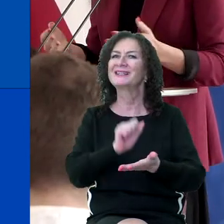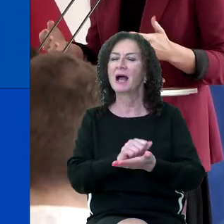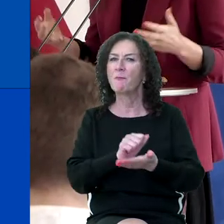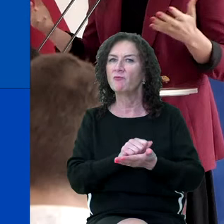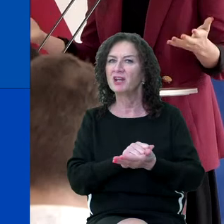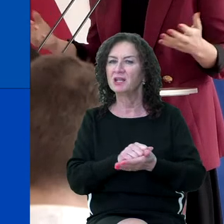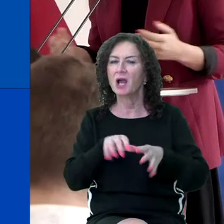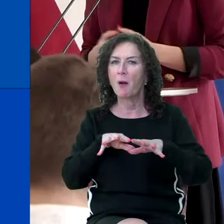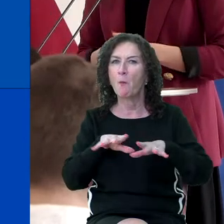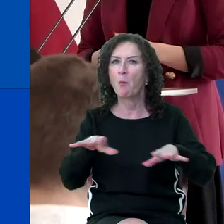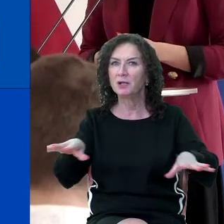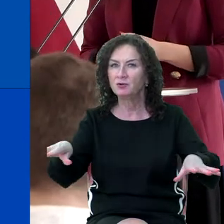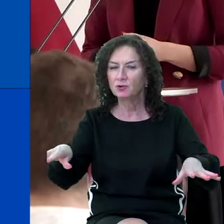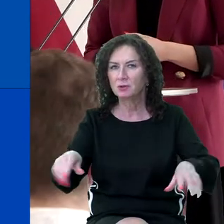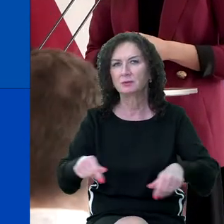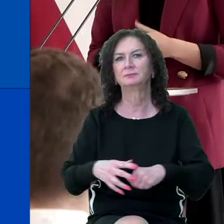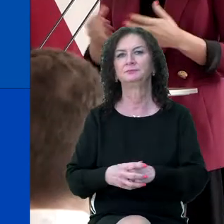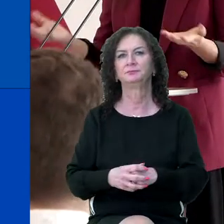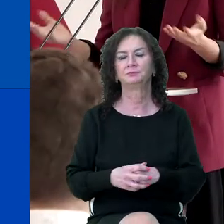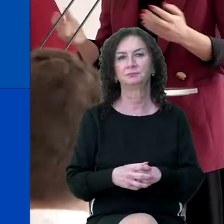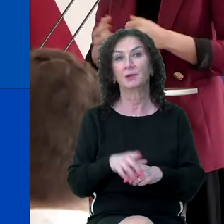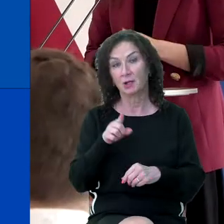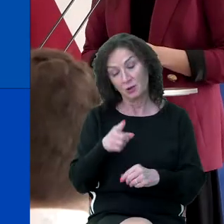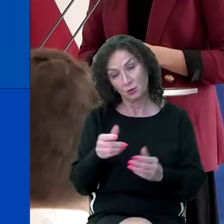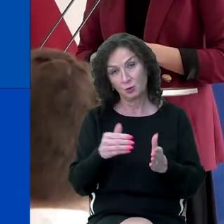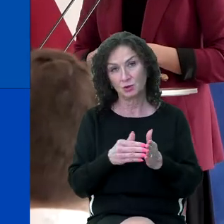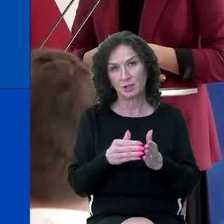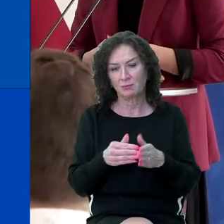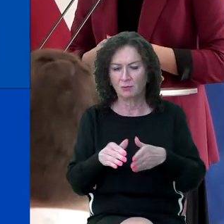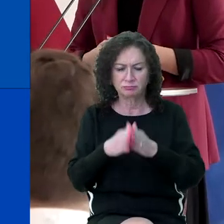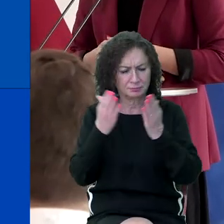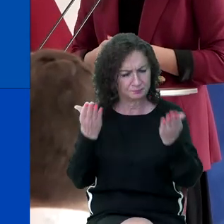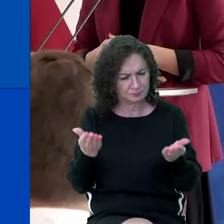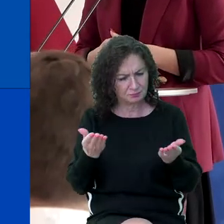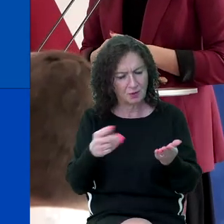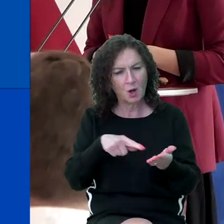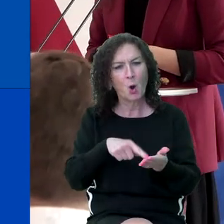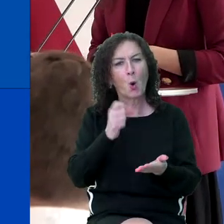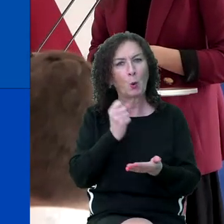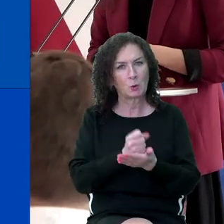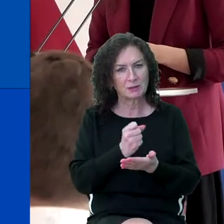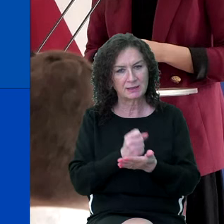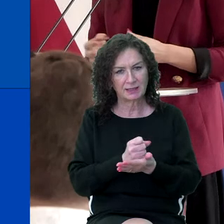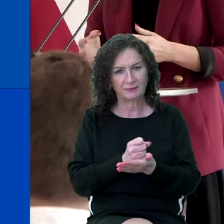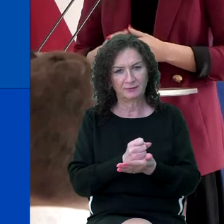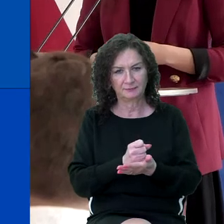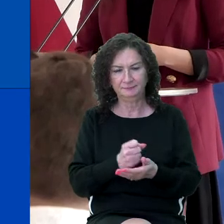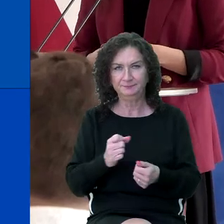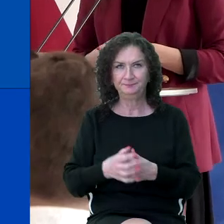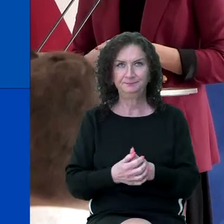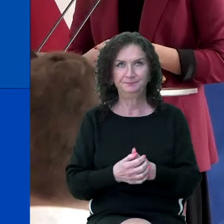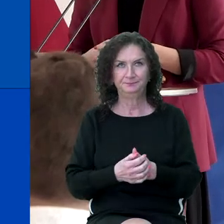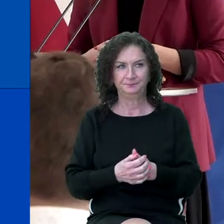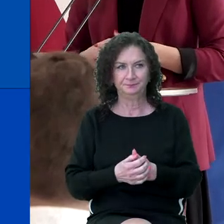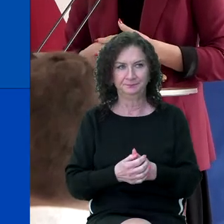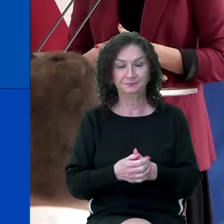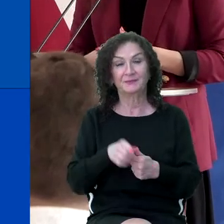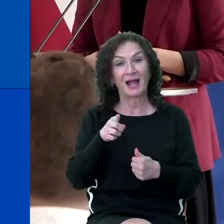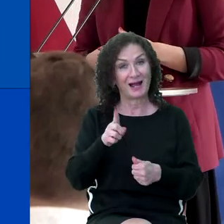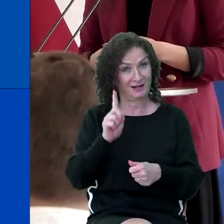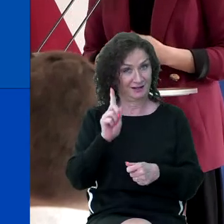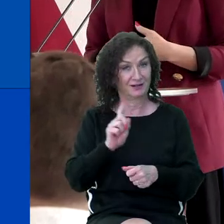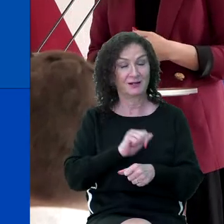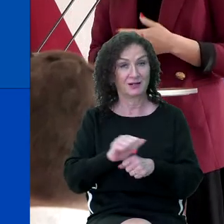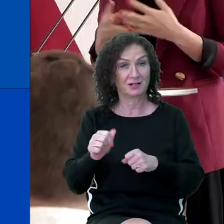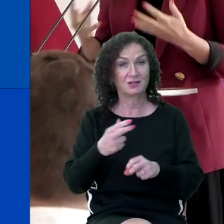czyli tutaj trzeba było faktycznie otworzyć ustawę i nie byłoby to możliwe, gdyby nie Urząd Zamówień Publicznych, który razem z